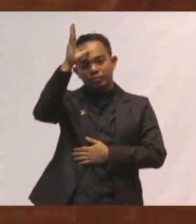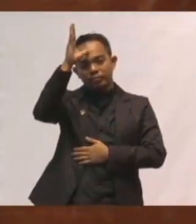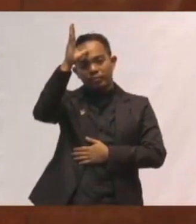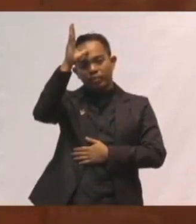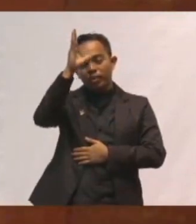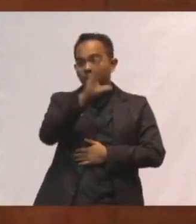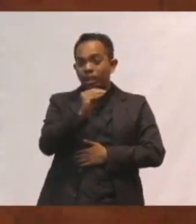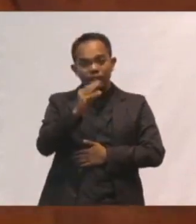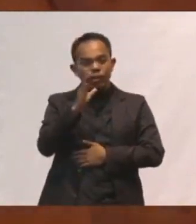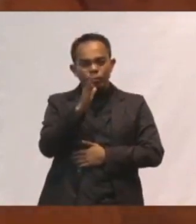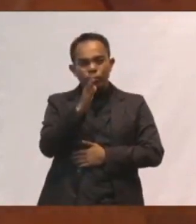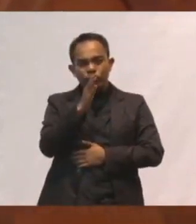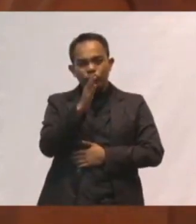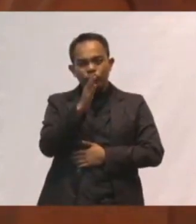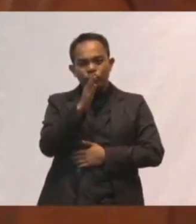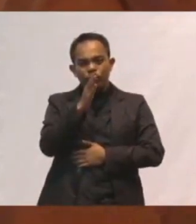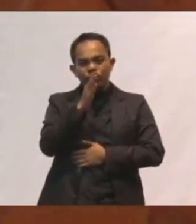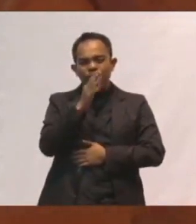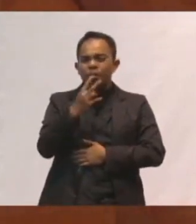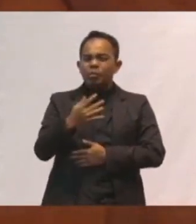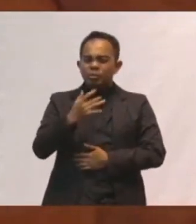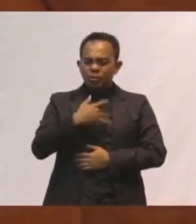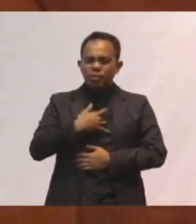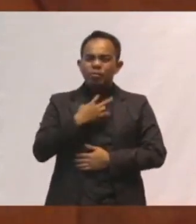Dan ibunya mengandung dia